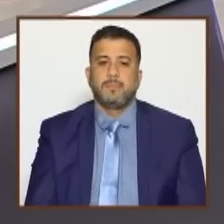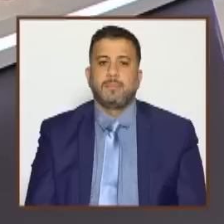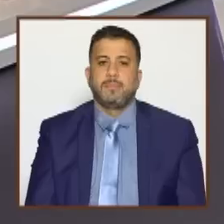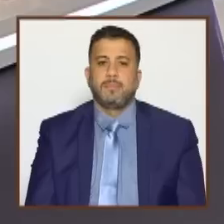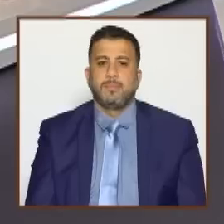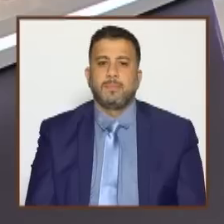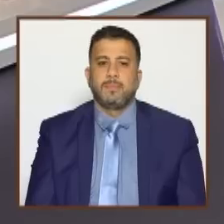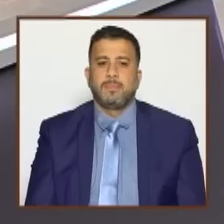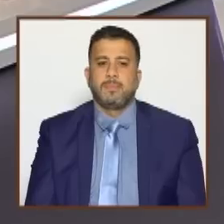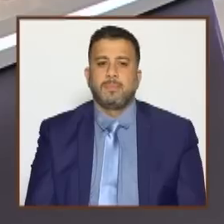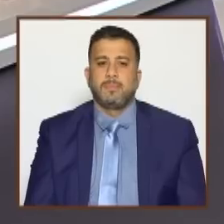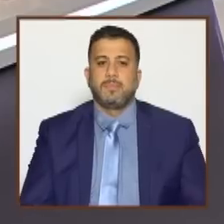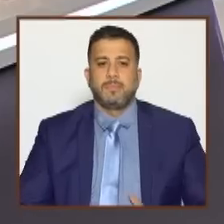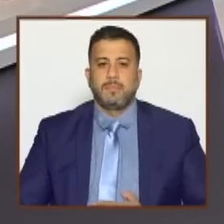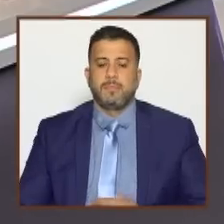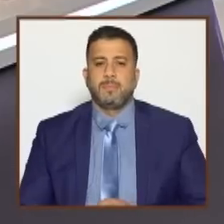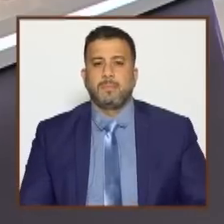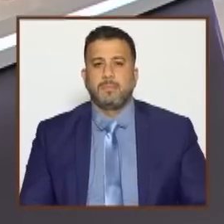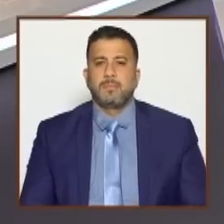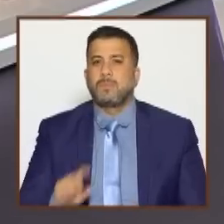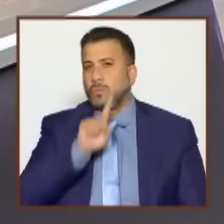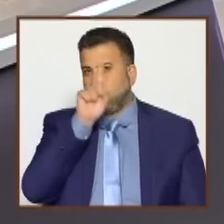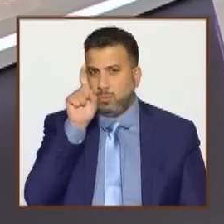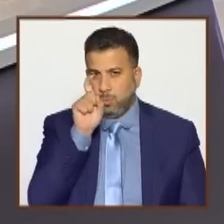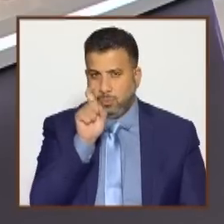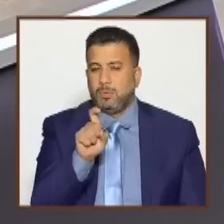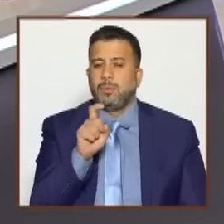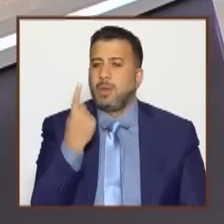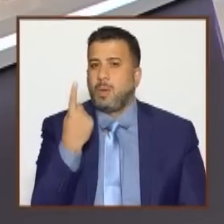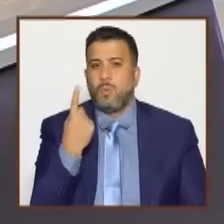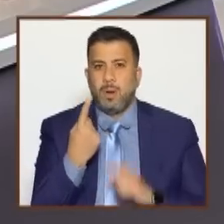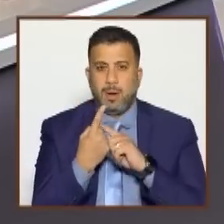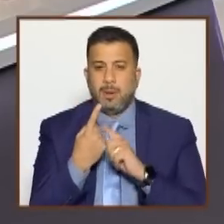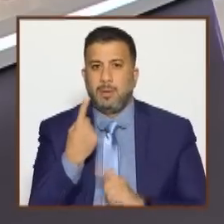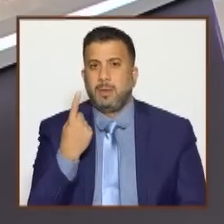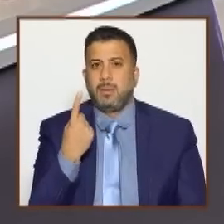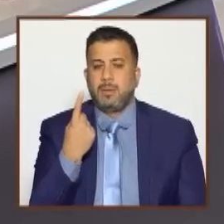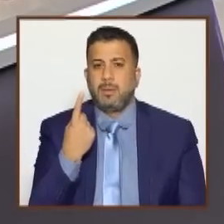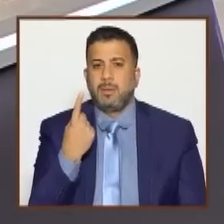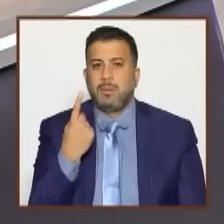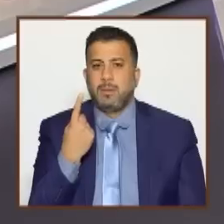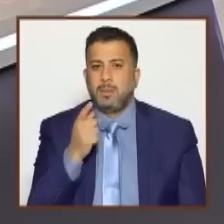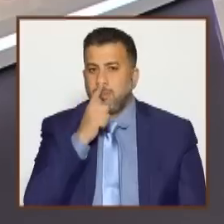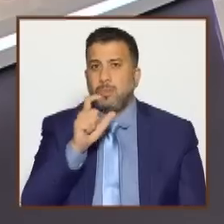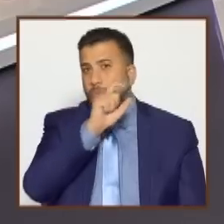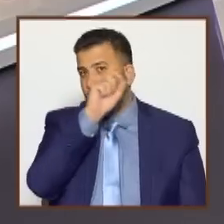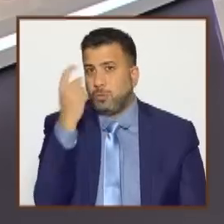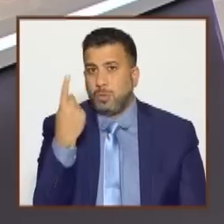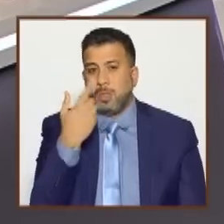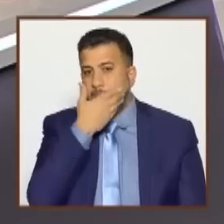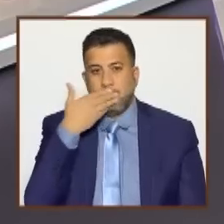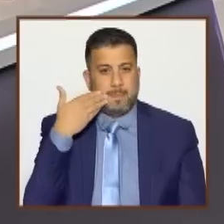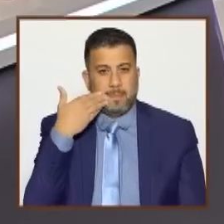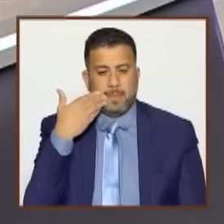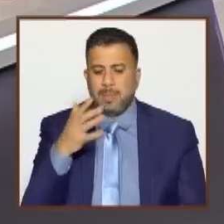سلام فضلك أخي. أقول لك سؤالي الأول الشيخ، إذا جيت المغرب خاصة في شهر رمضان الحين يتأخر